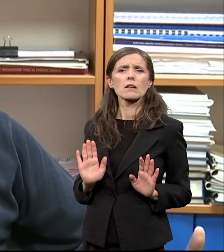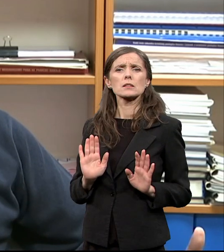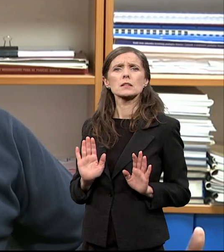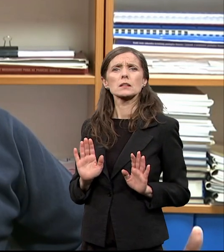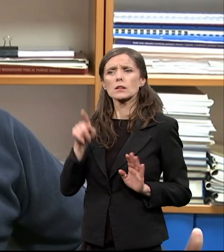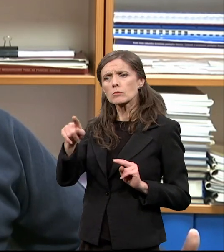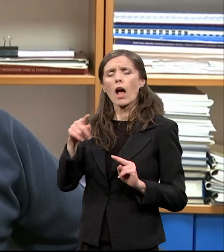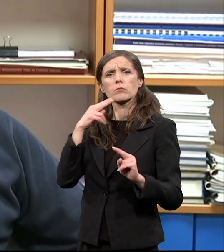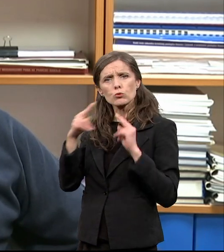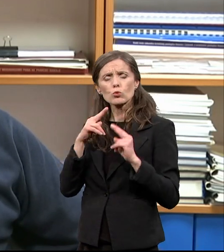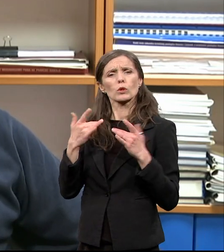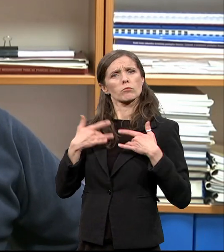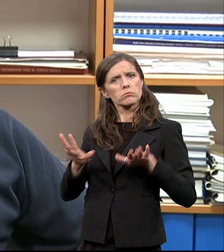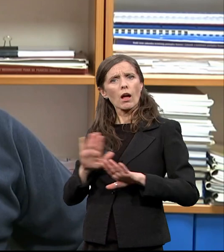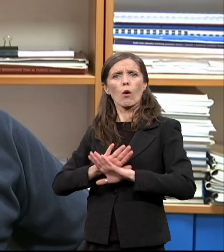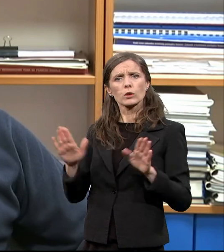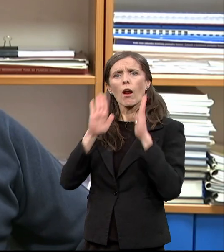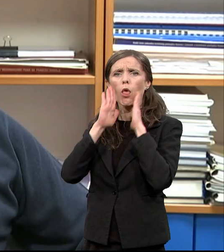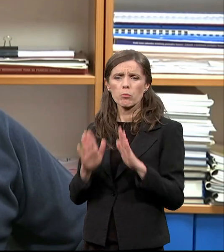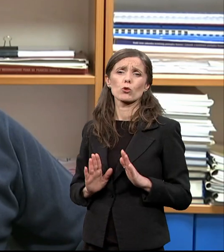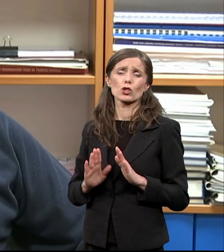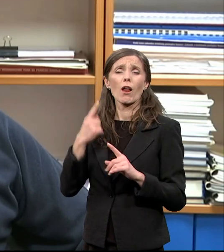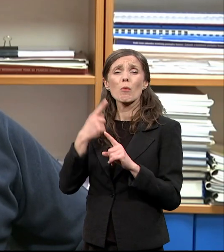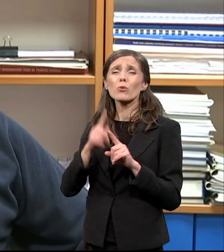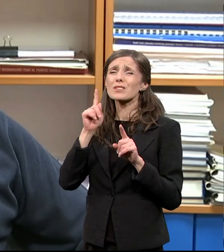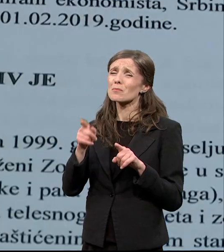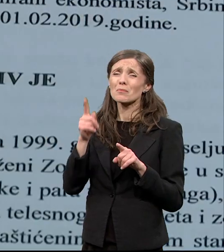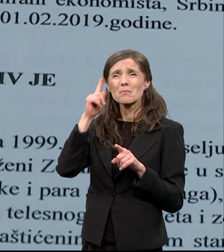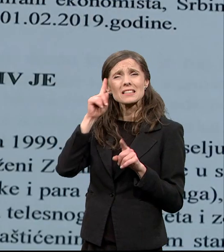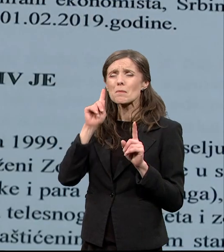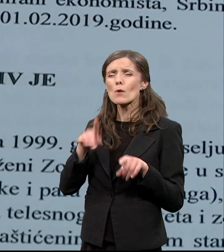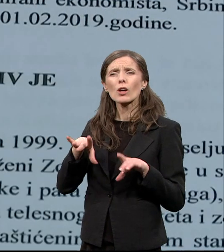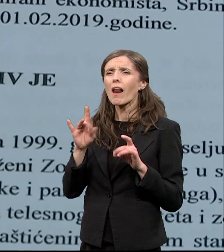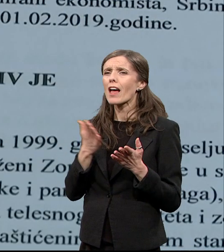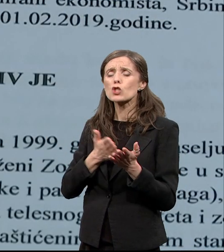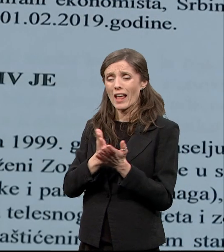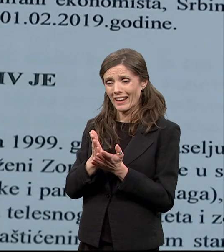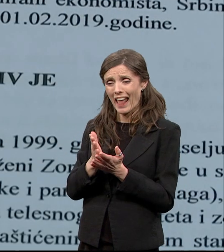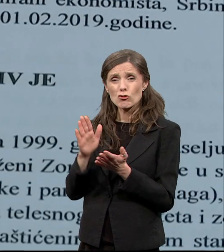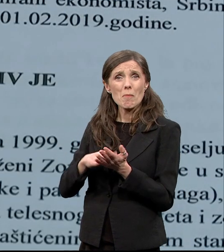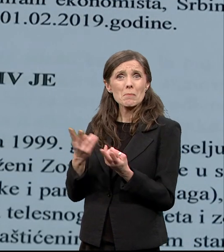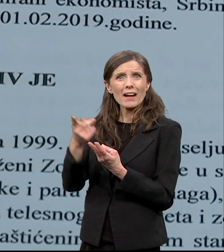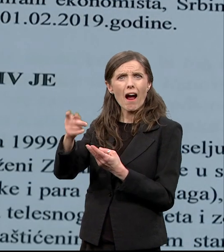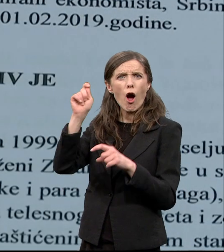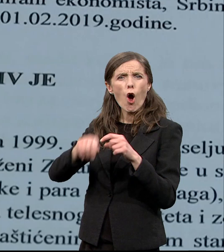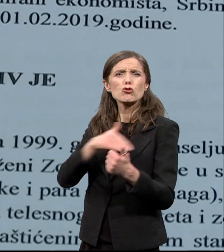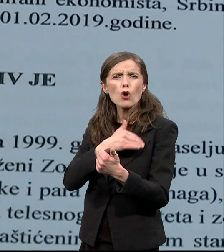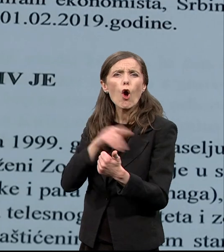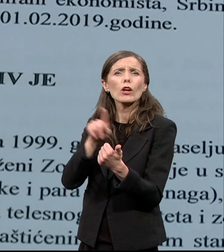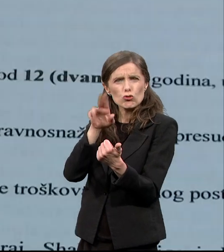pošteno. Čak mislim da se mora iznaći modus da se ovakve presude Đokićeva i